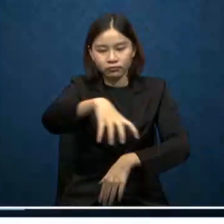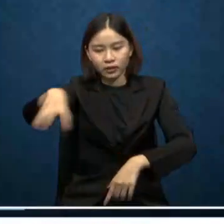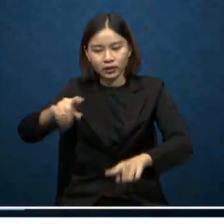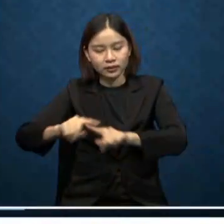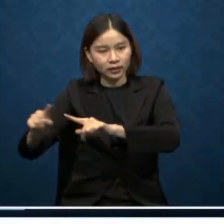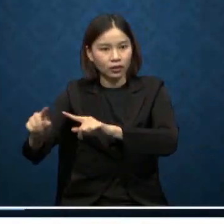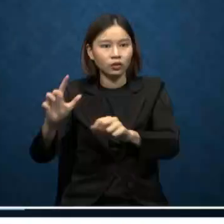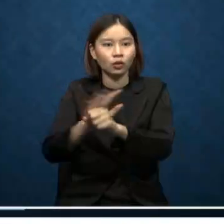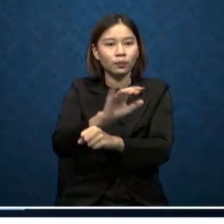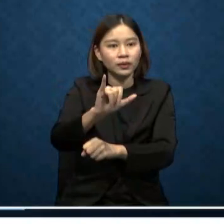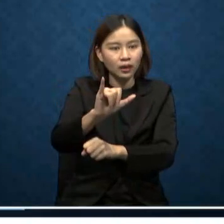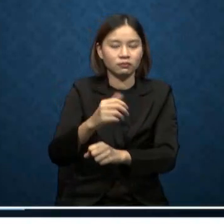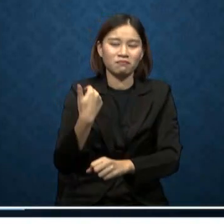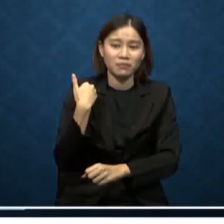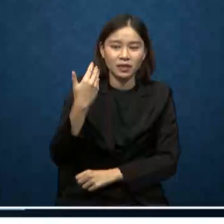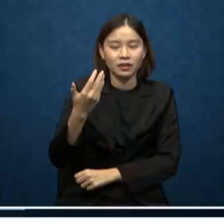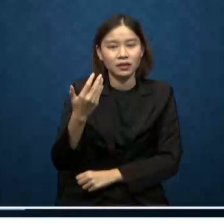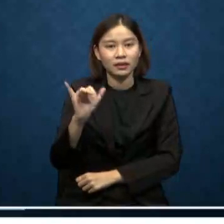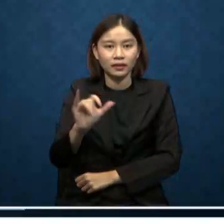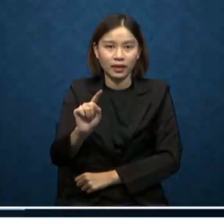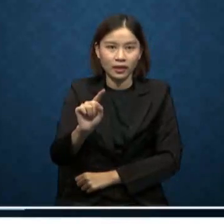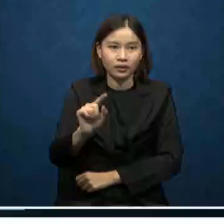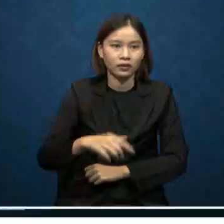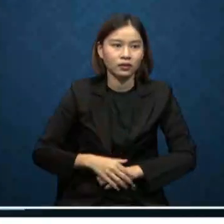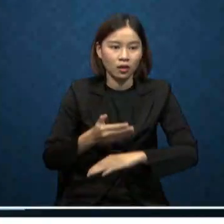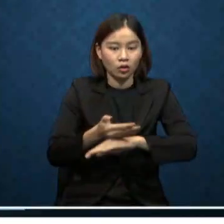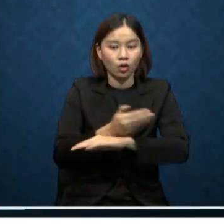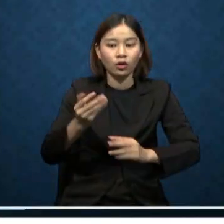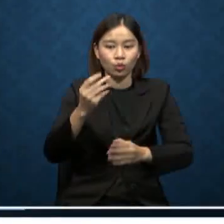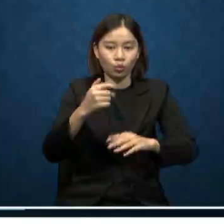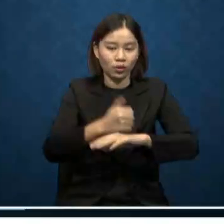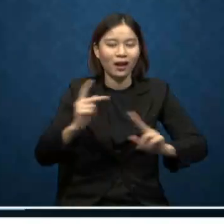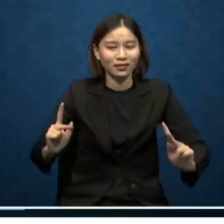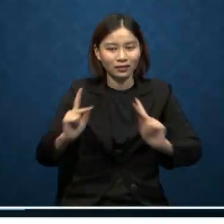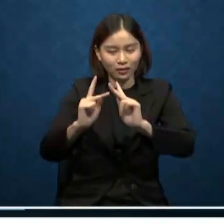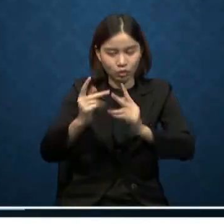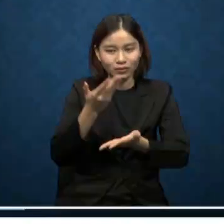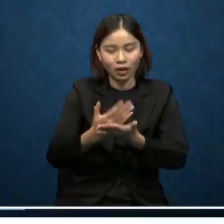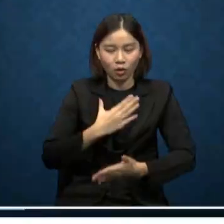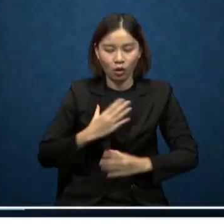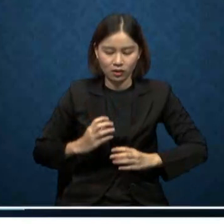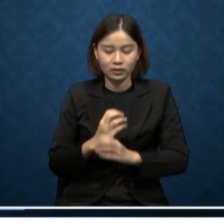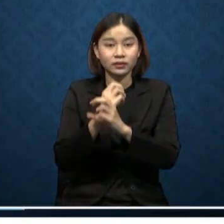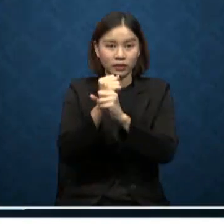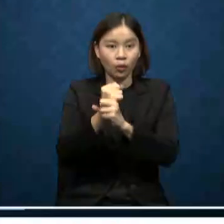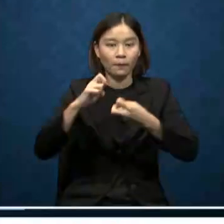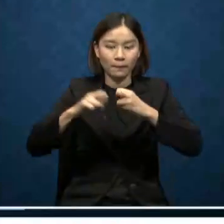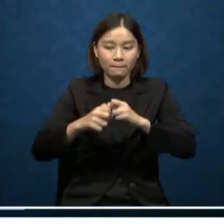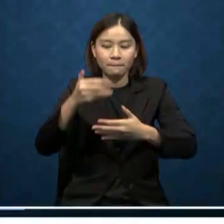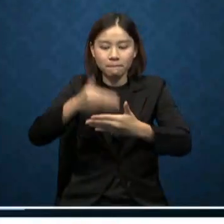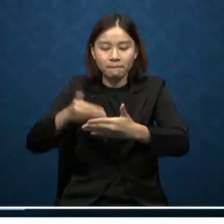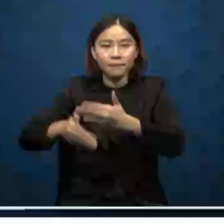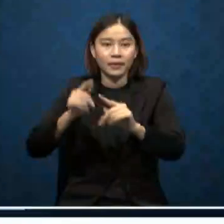ที่หอไม่ว่า หรอไม่อย่างไรก่อนที่เธอรตจะต่กกถามนี้กบผมใล้ขอสรุปประเด็ปัหาอุปศัก